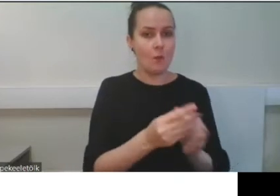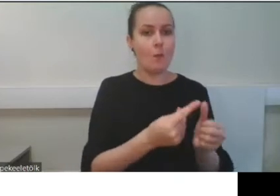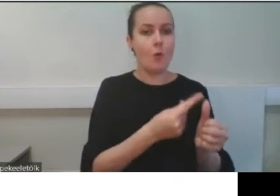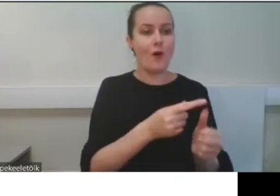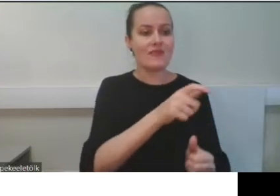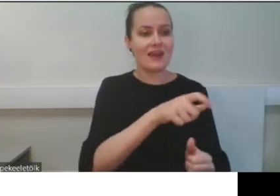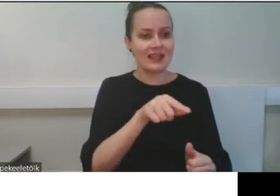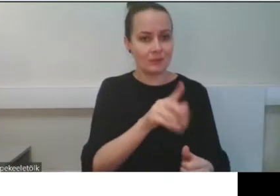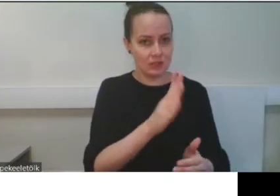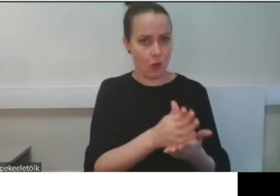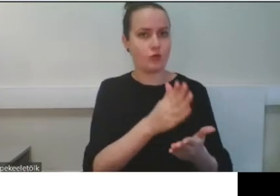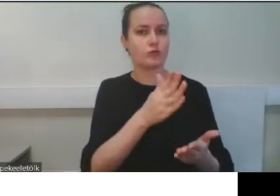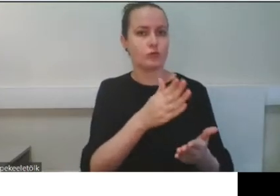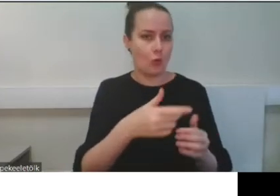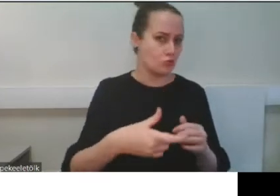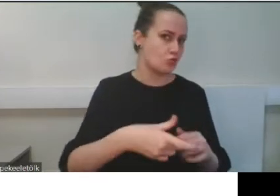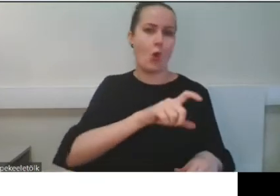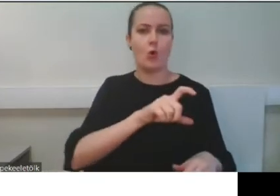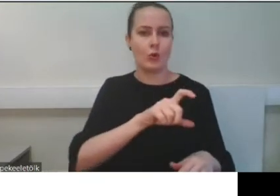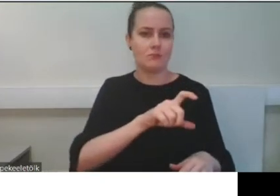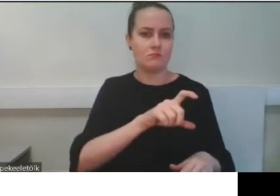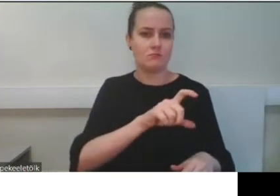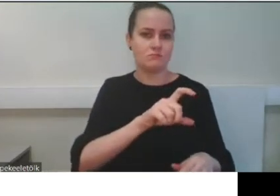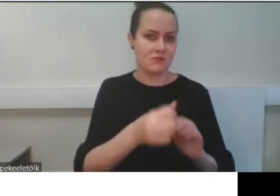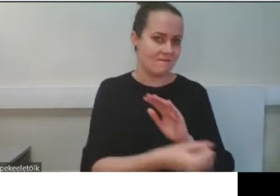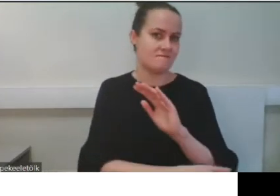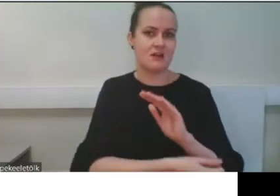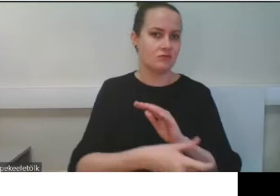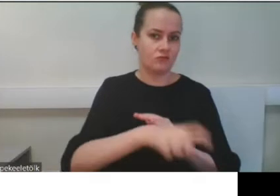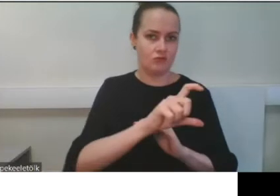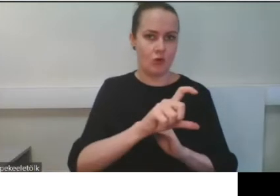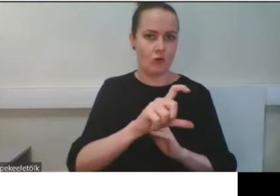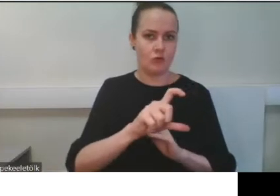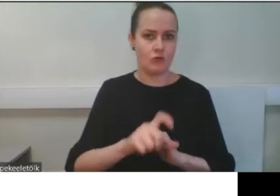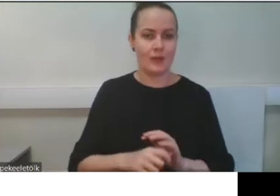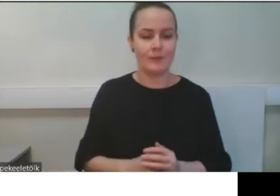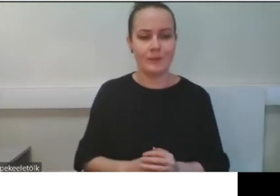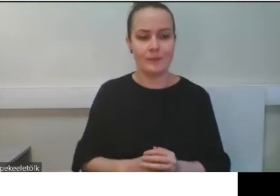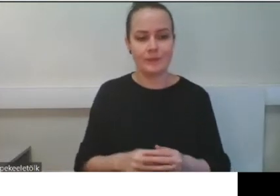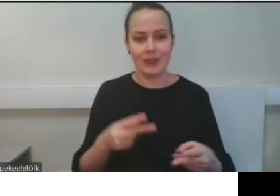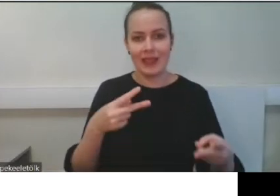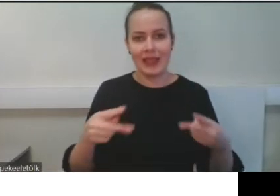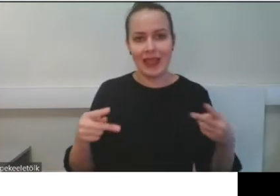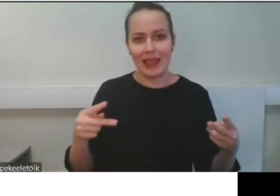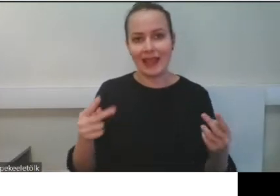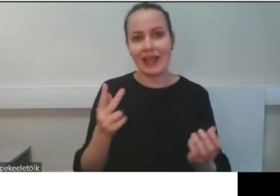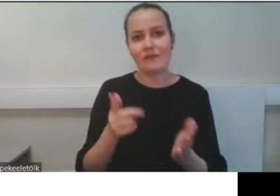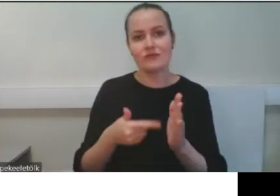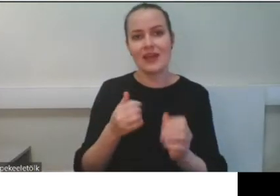Nii, et üks põhiline näitaja, mida Euroopas kasutatakse, on siis suhtelise vaesuse määr